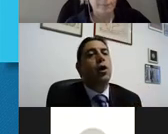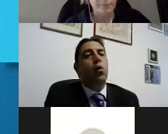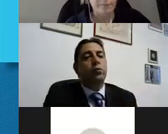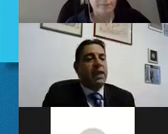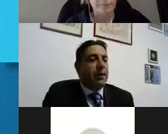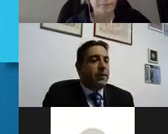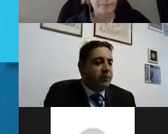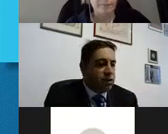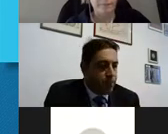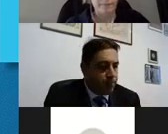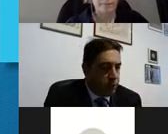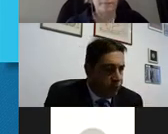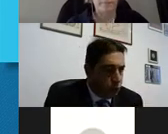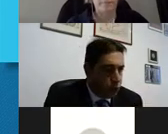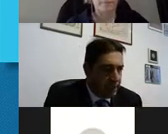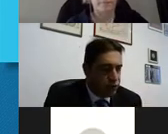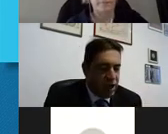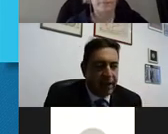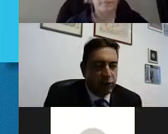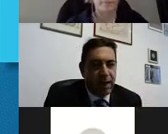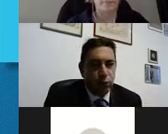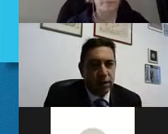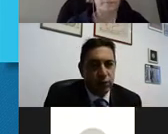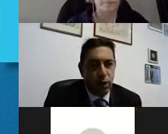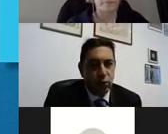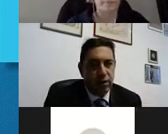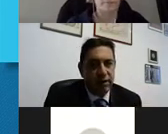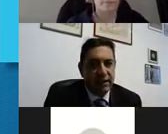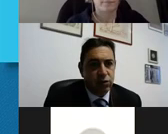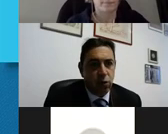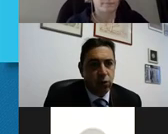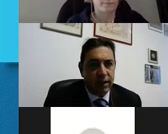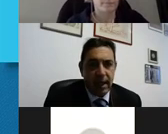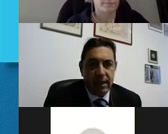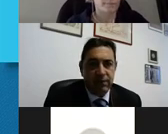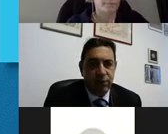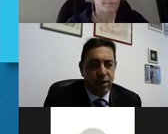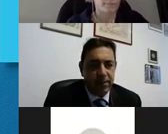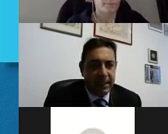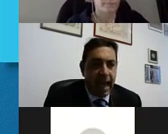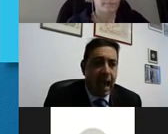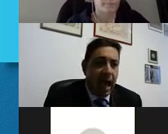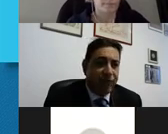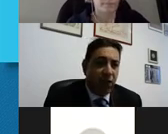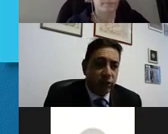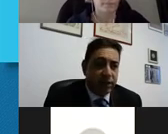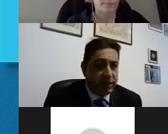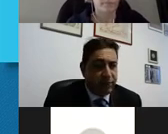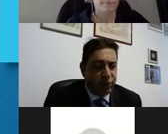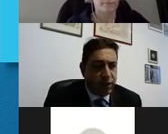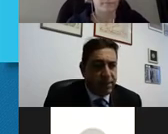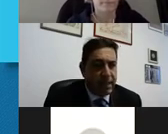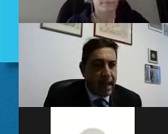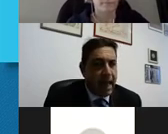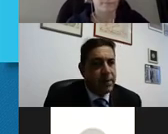con un termine invece più diffuso e che già ha trovato una sua codificazione che è infodemia. A fronte